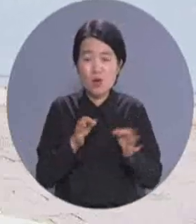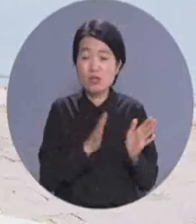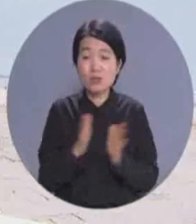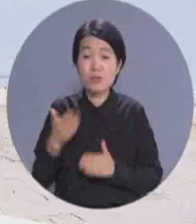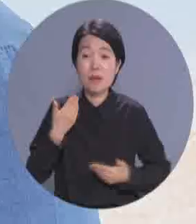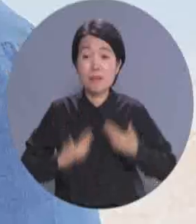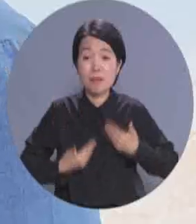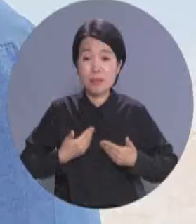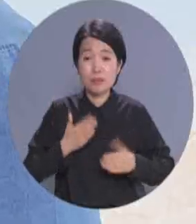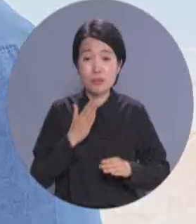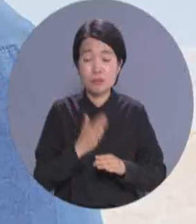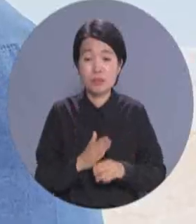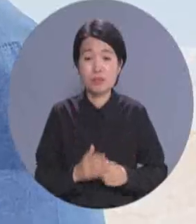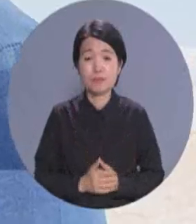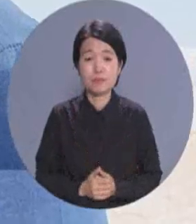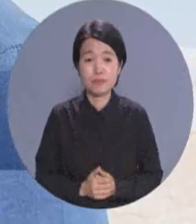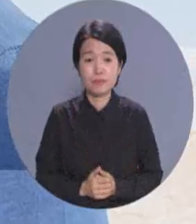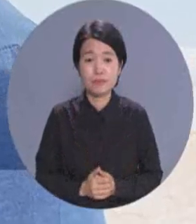바쁩니다